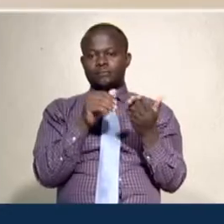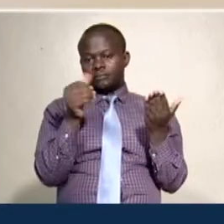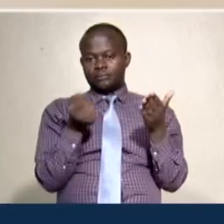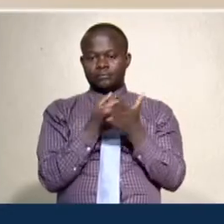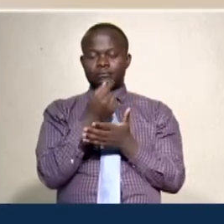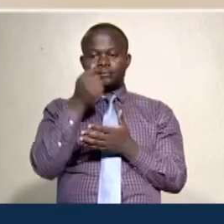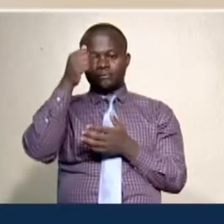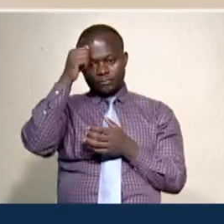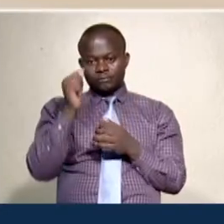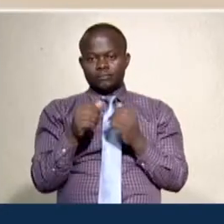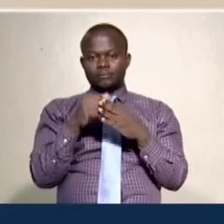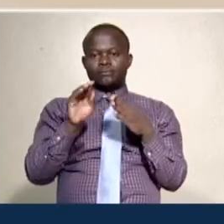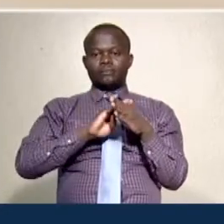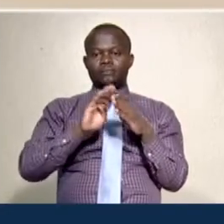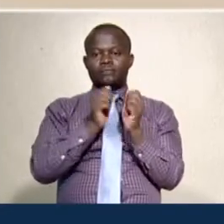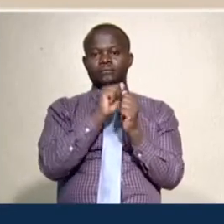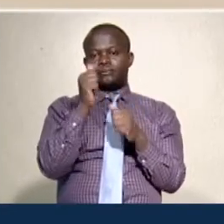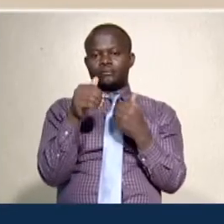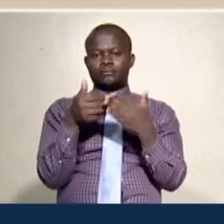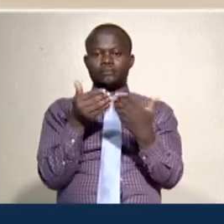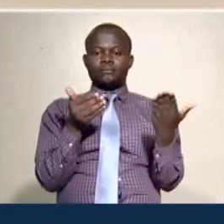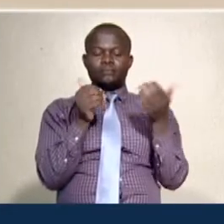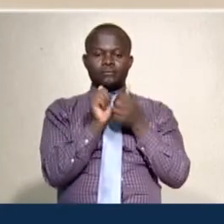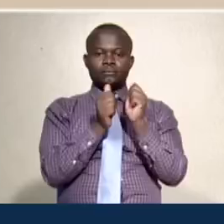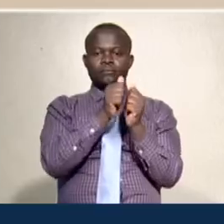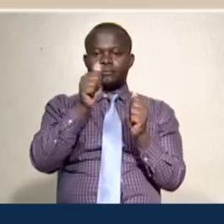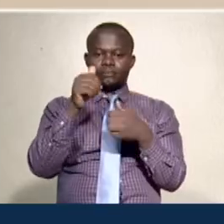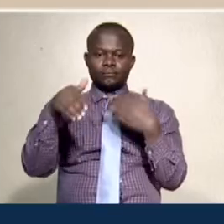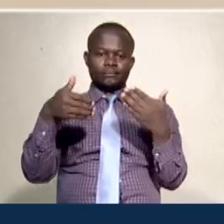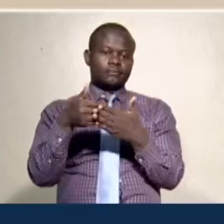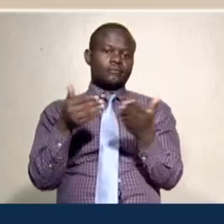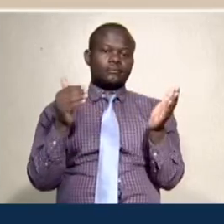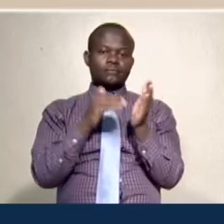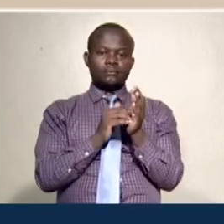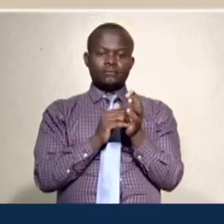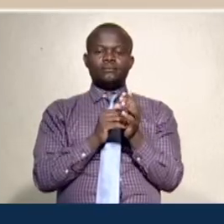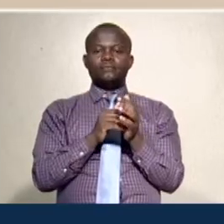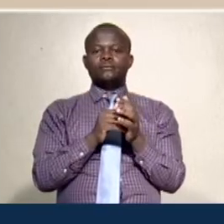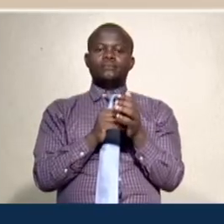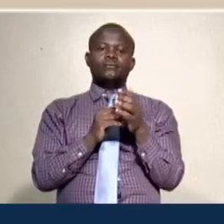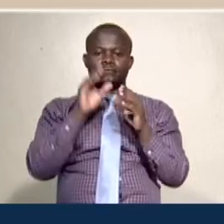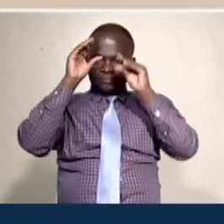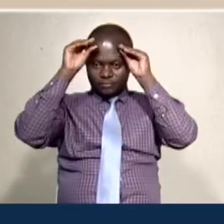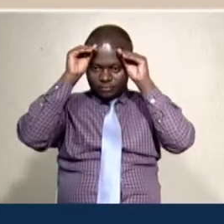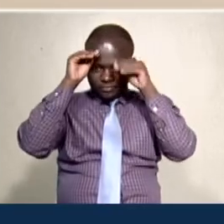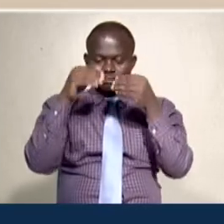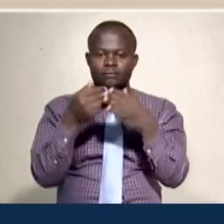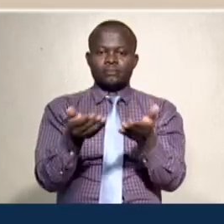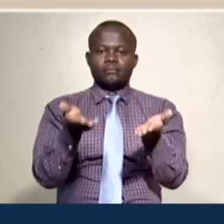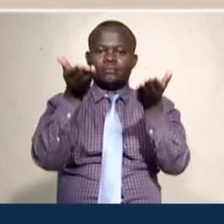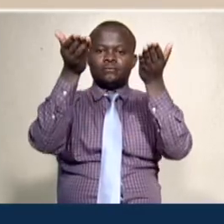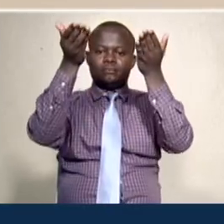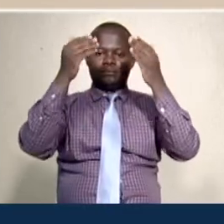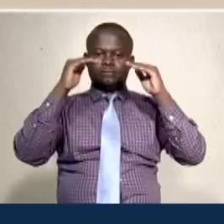opportunity za business n'ibindi bishoboka aba muri sport cyane mu bindi ariko tukajya hita du profita tukiga tukizamura